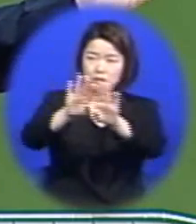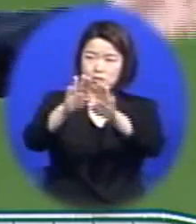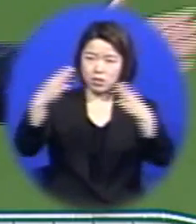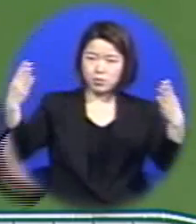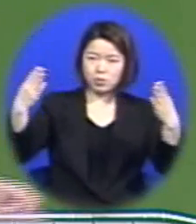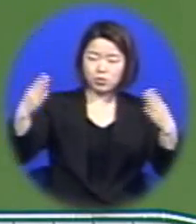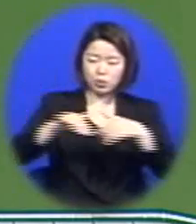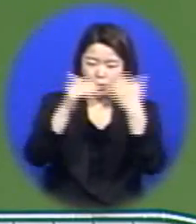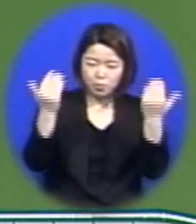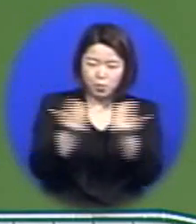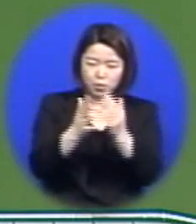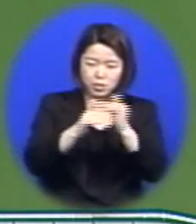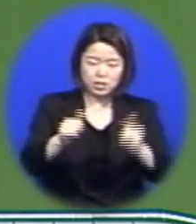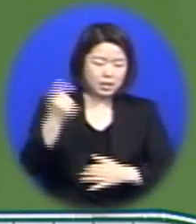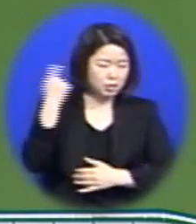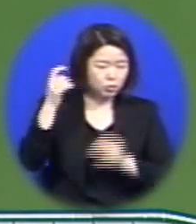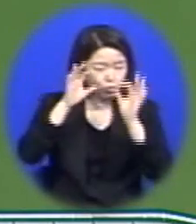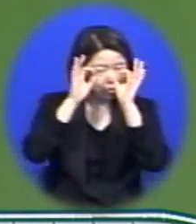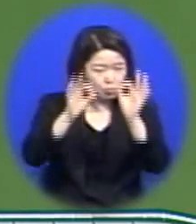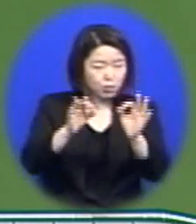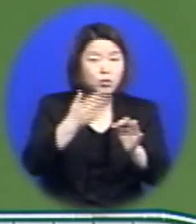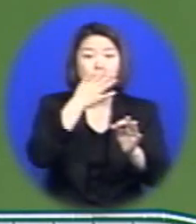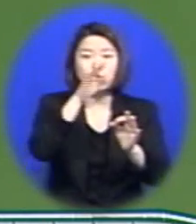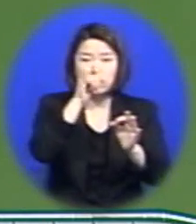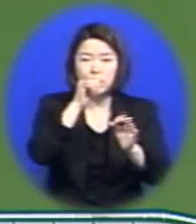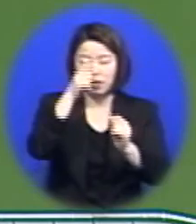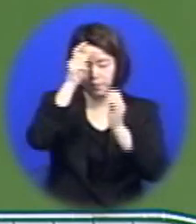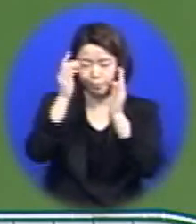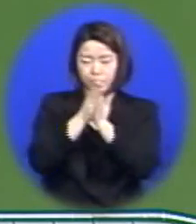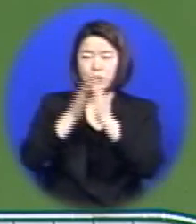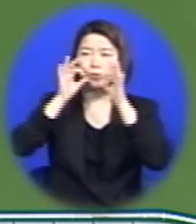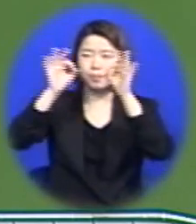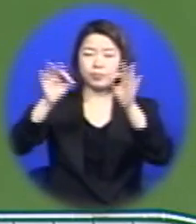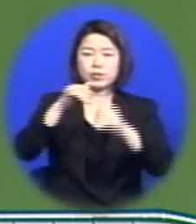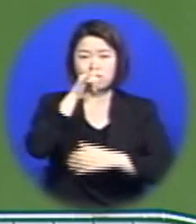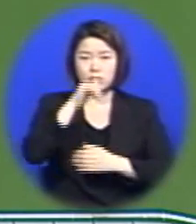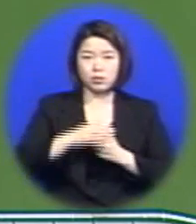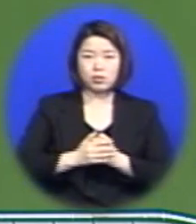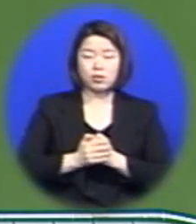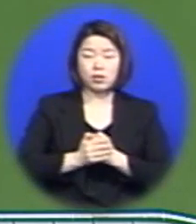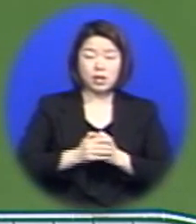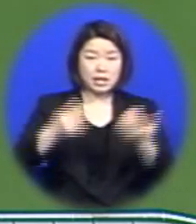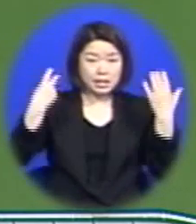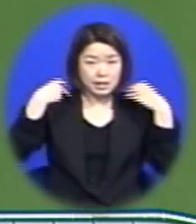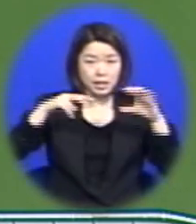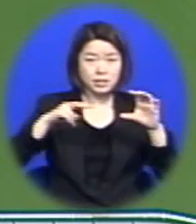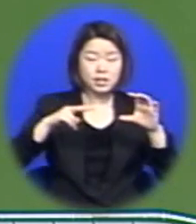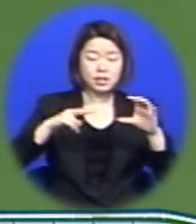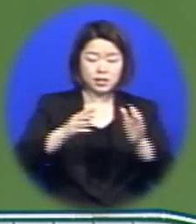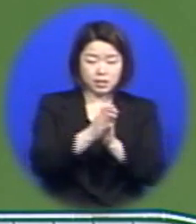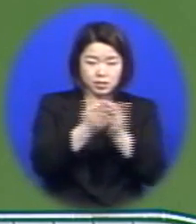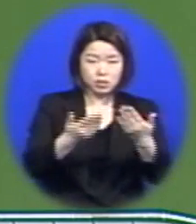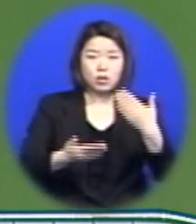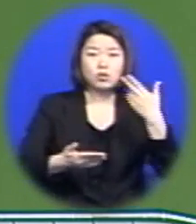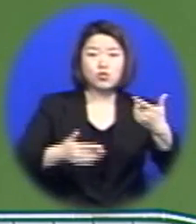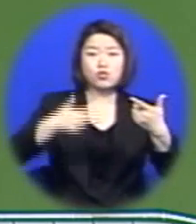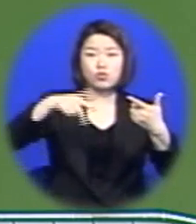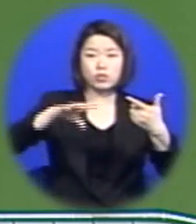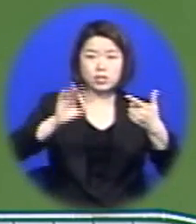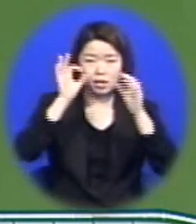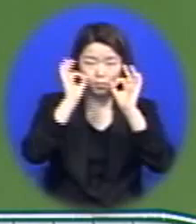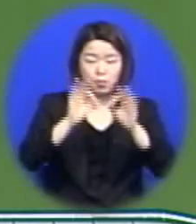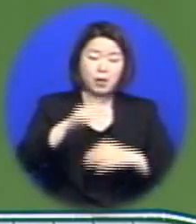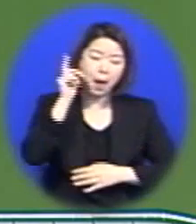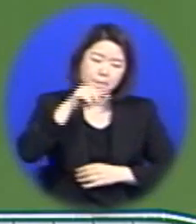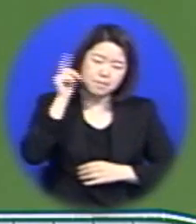사람이 다 듣고 보도록 그는 기도했다고 그랬습니다 다니엘서 6장을 보면 그는 매일